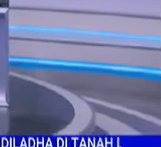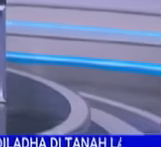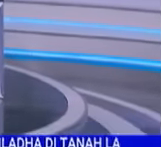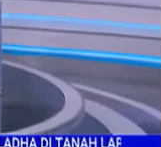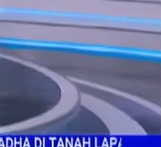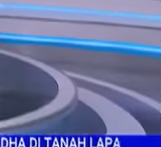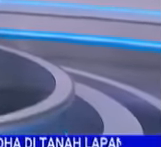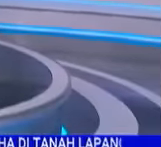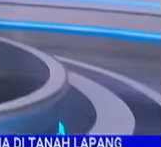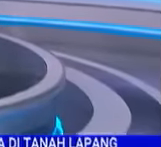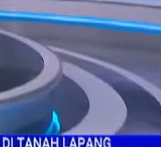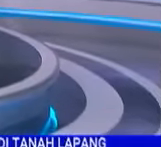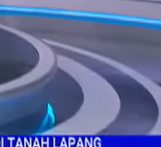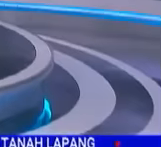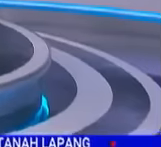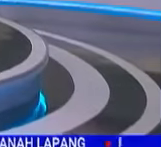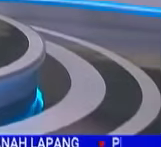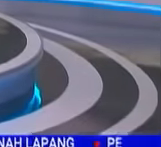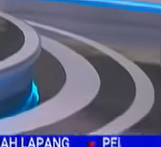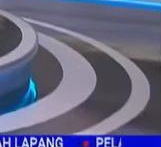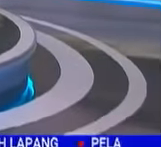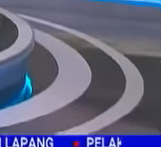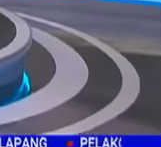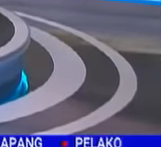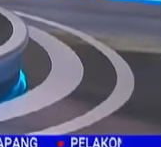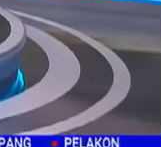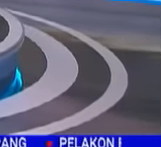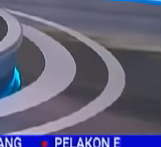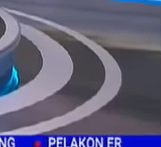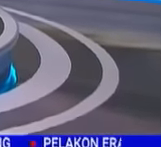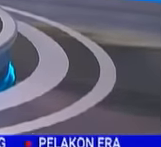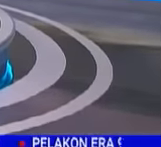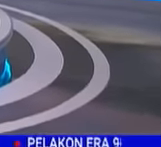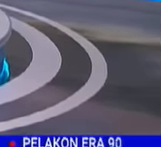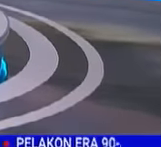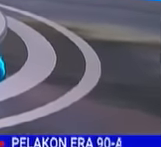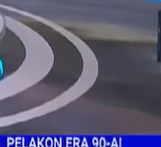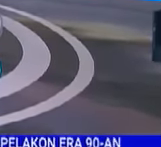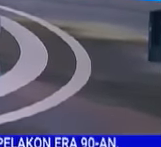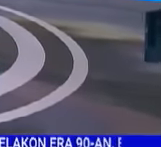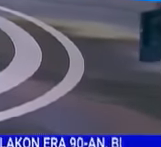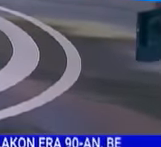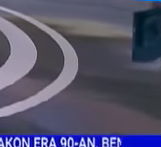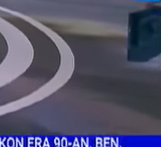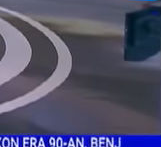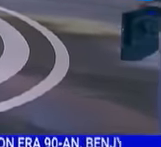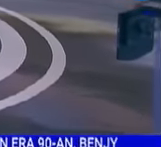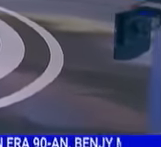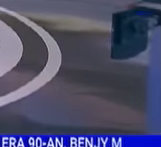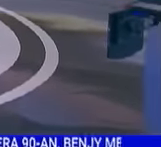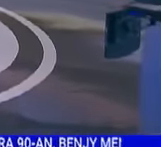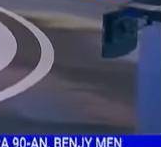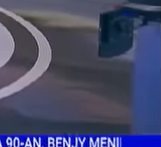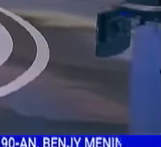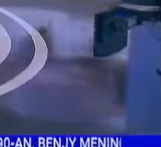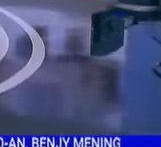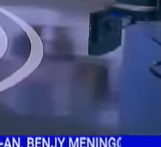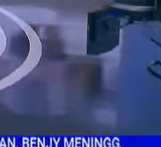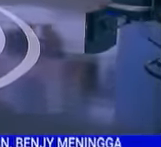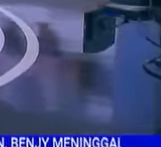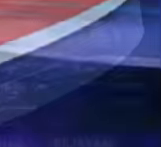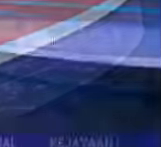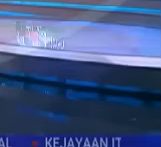RM108,936 permohonan diterima di bawah pakej bantuan pembayaran pemulih sejak 7 Julai lalu. Paparannya seketika